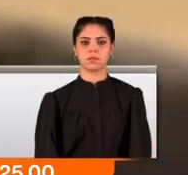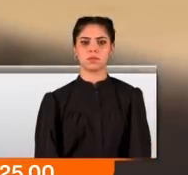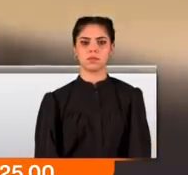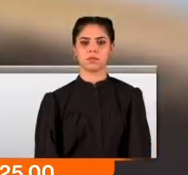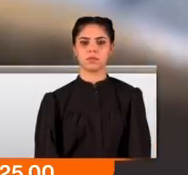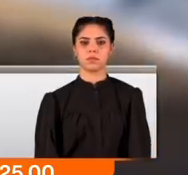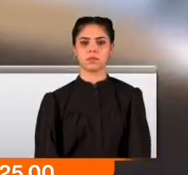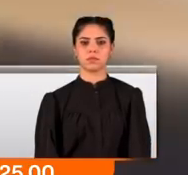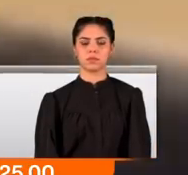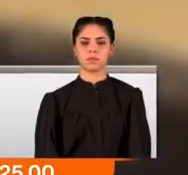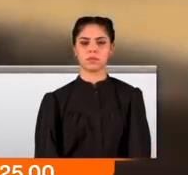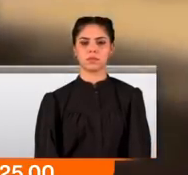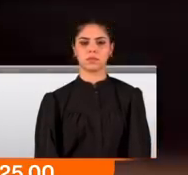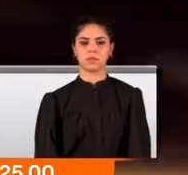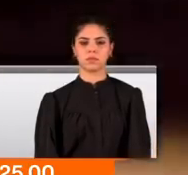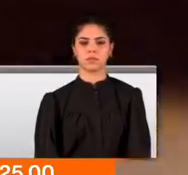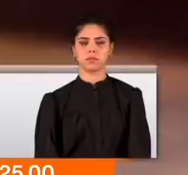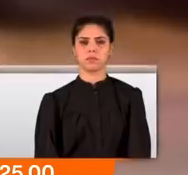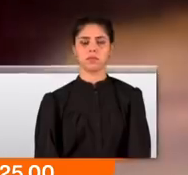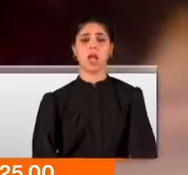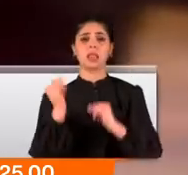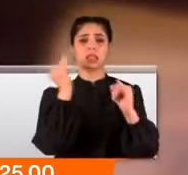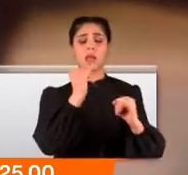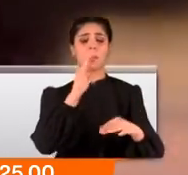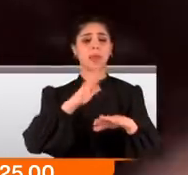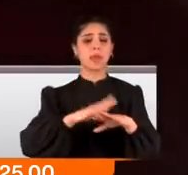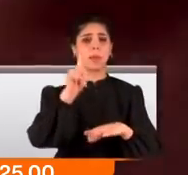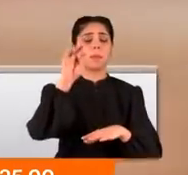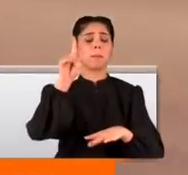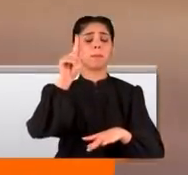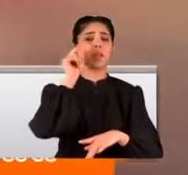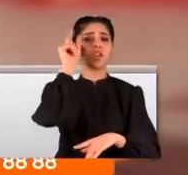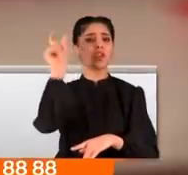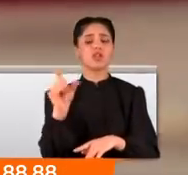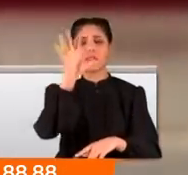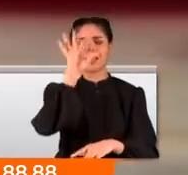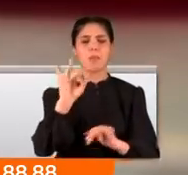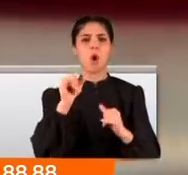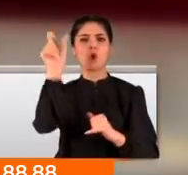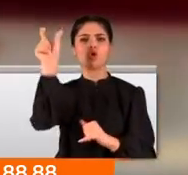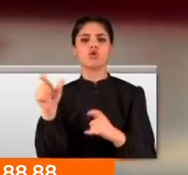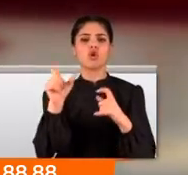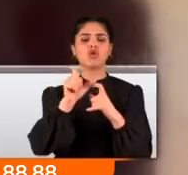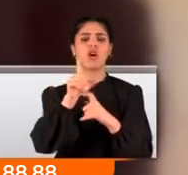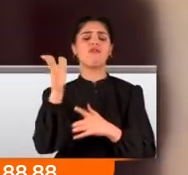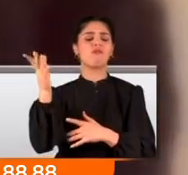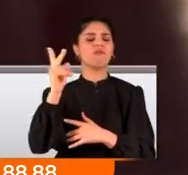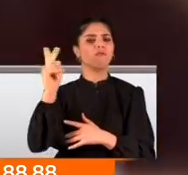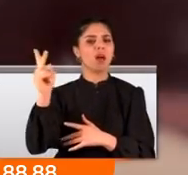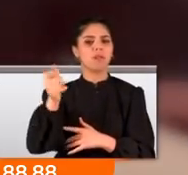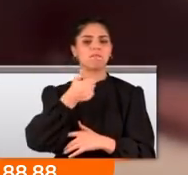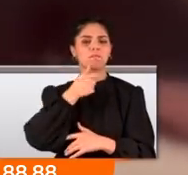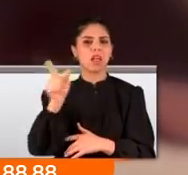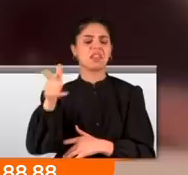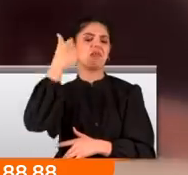trollük yapıyoruz değil mi? Bak burada perişanlığı görüyorsun. Tepki gösterenler arasında ünlü oyuncu Şafak Sezer de vardı. Video paylaştı. 6